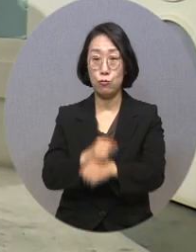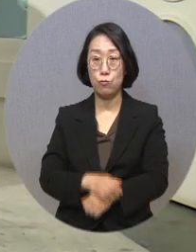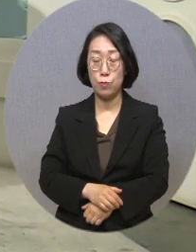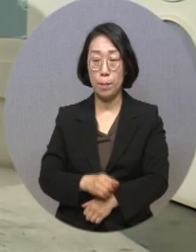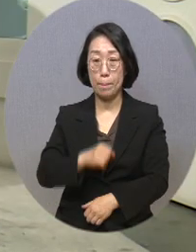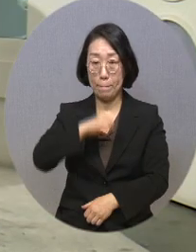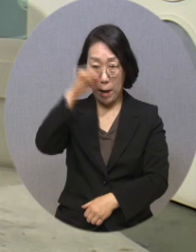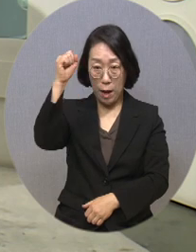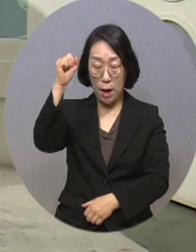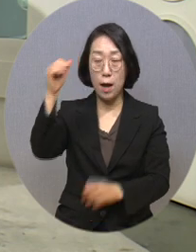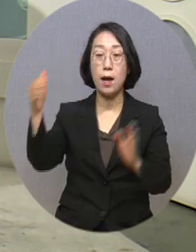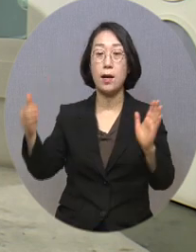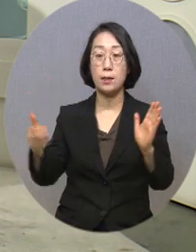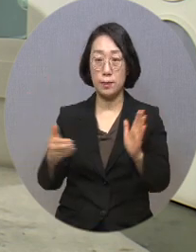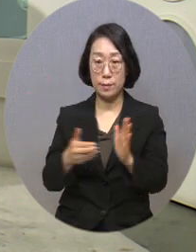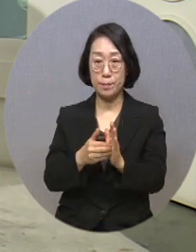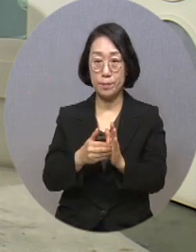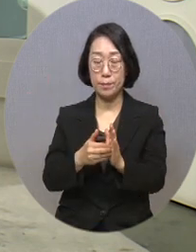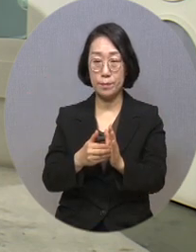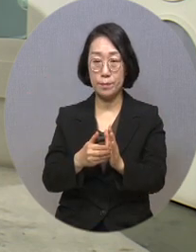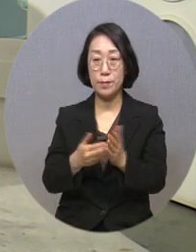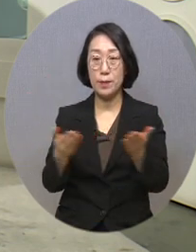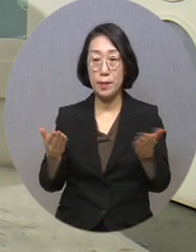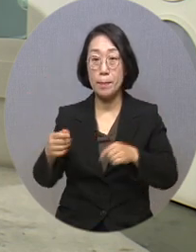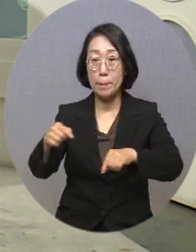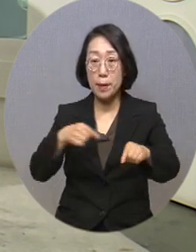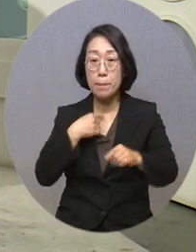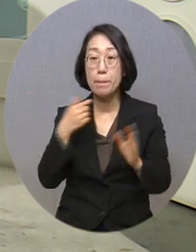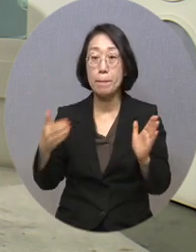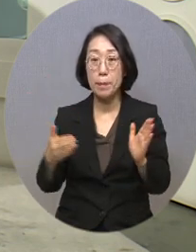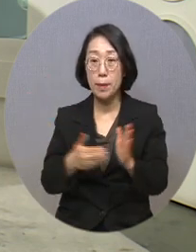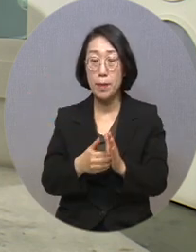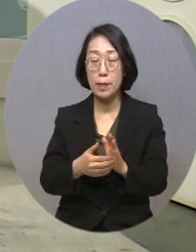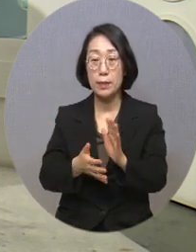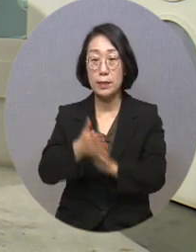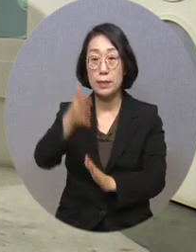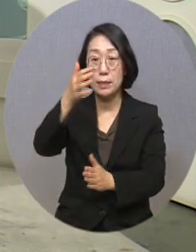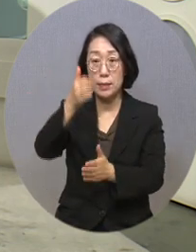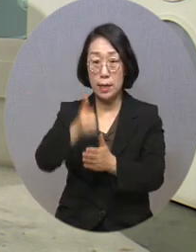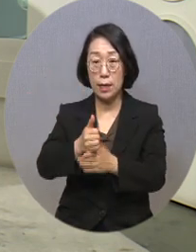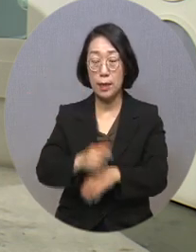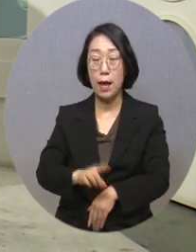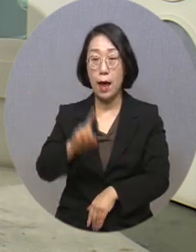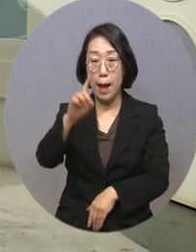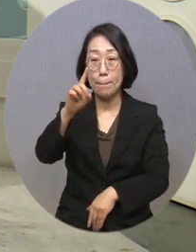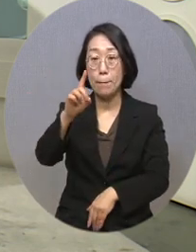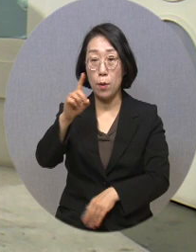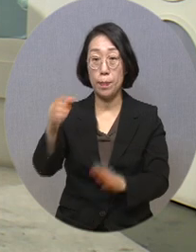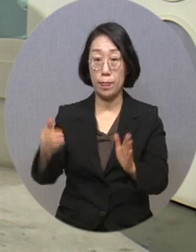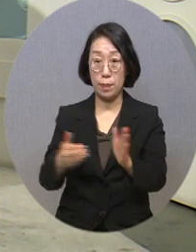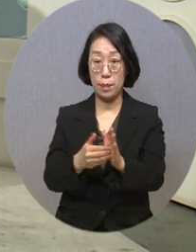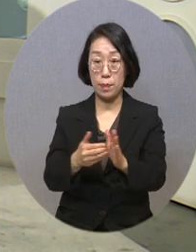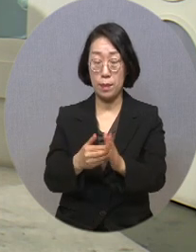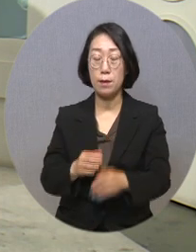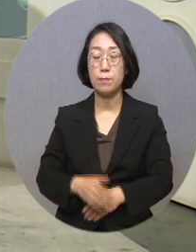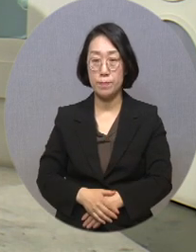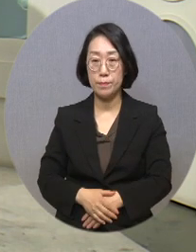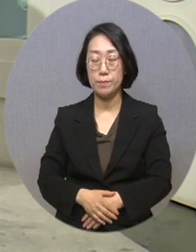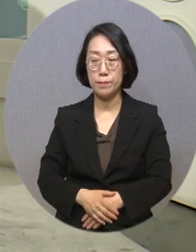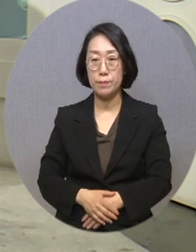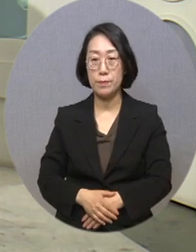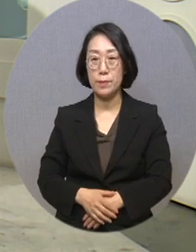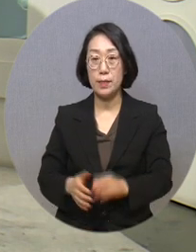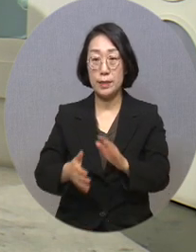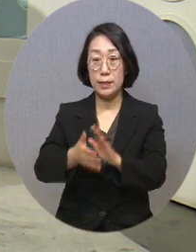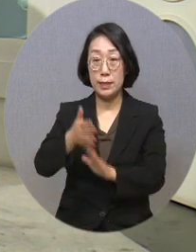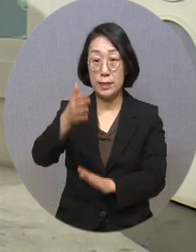뽑혀서 당선이 되셔서 예. 시장을 하셨겠지만 예. 시장은 한 임기만 하셨어요. 예, 그렇습니다. 그럼 이제